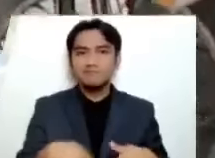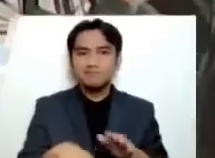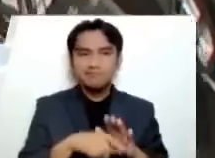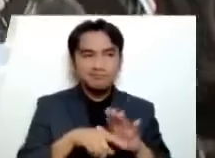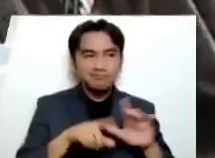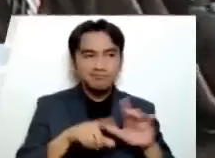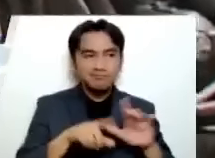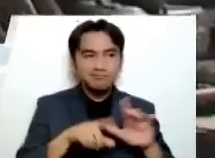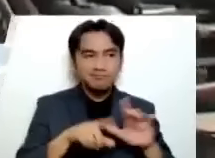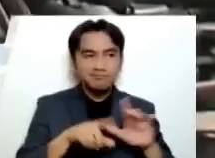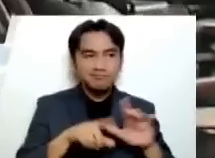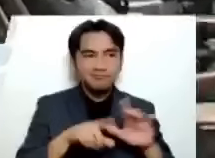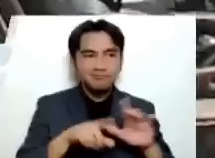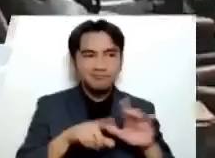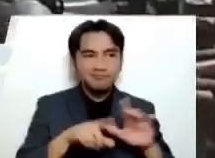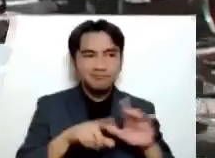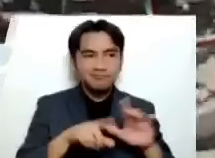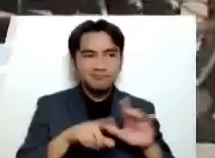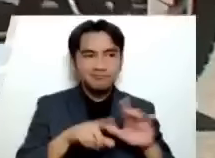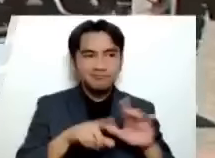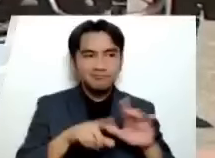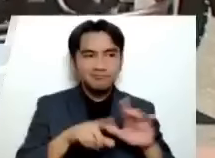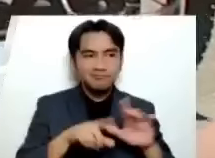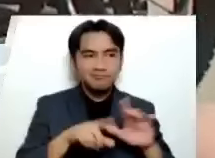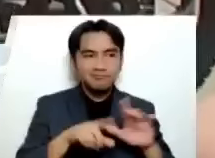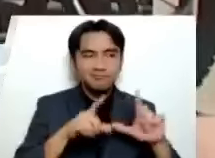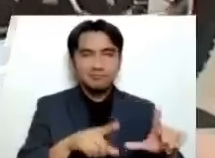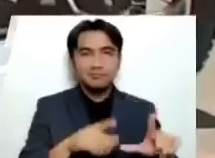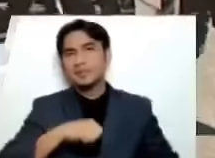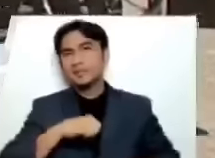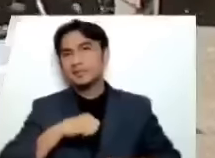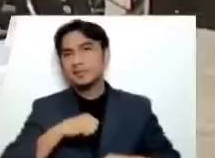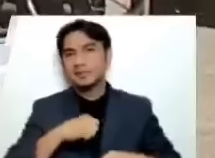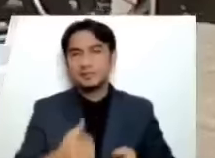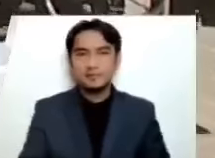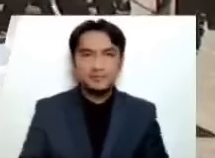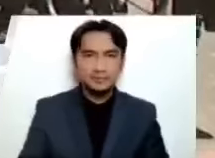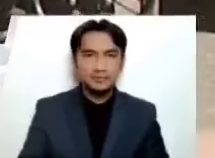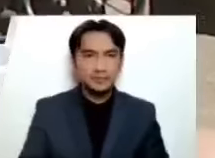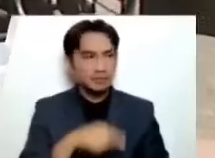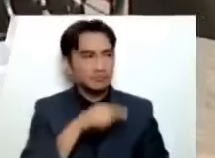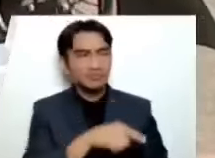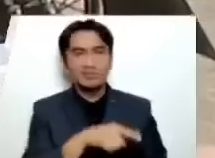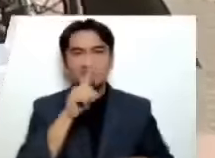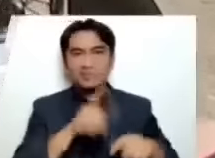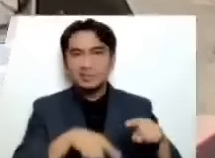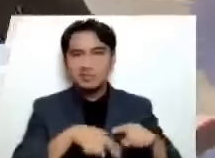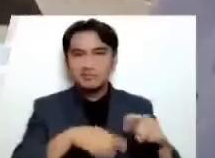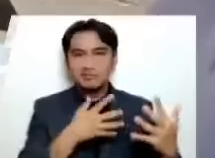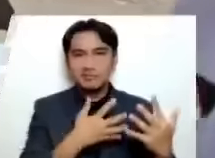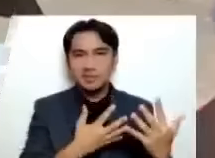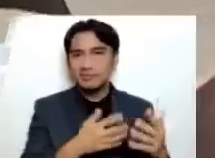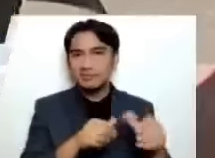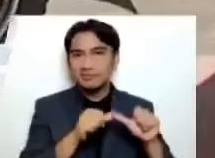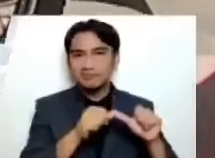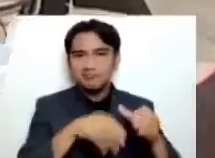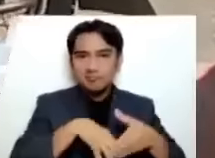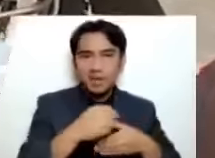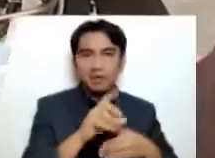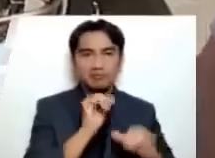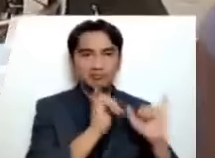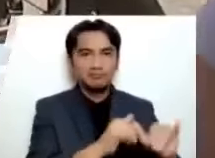eh. Mayabang talaga. Hindi sa akin madadala yan. Tutuluyan ko yan. Hindi ako papayag